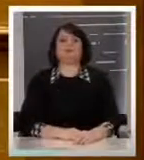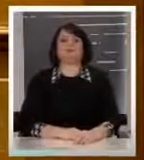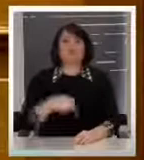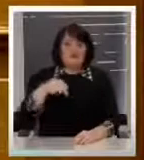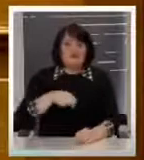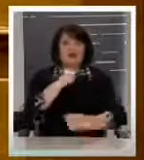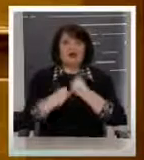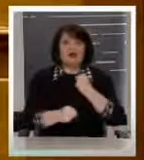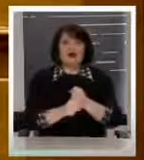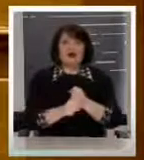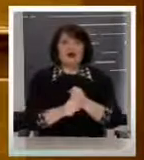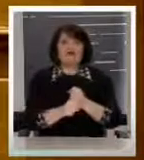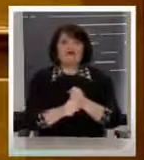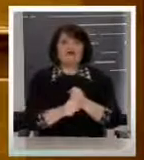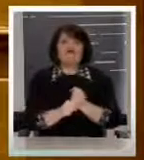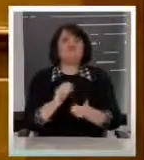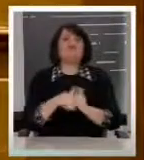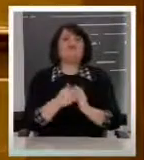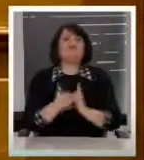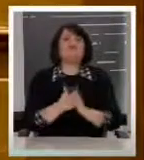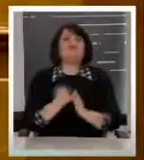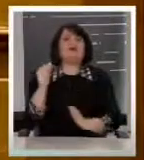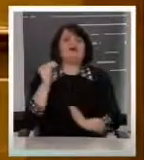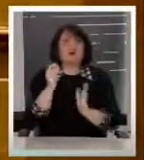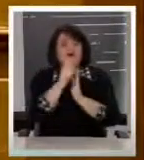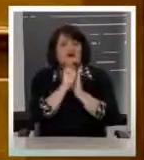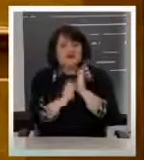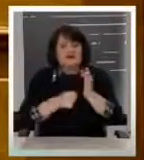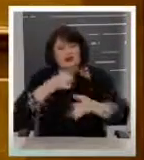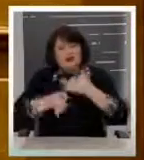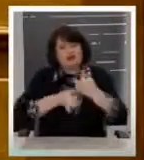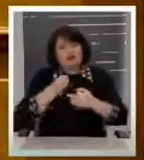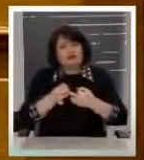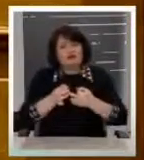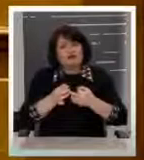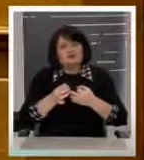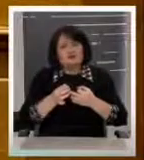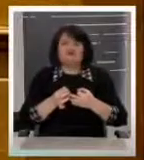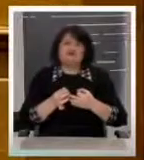Φέτος δεν υπήρχε ιδιαίτερο ενδιαφέρον από συναδέλφους βουλευτές της αντιπολιτεύσεως.